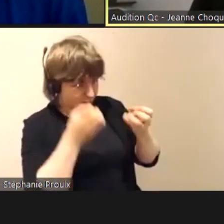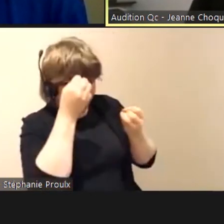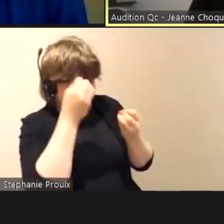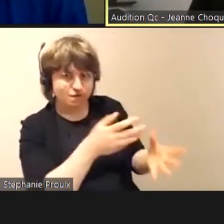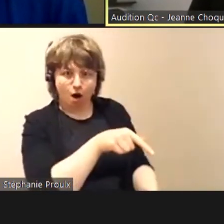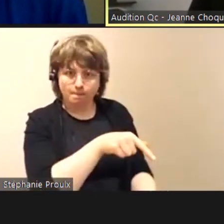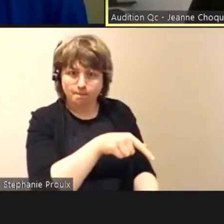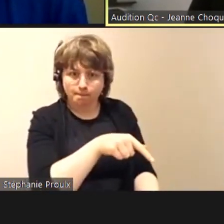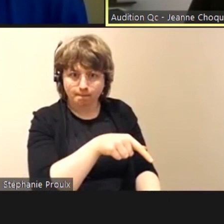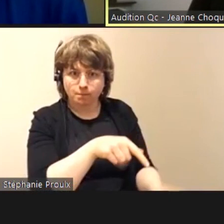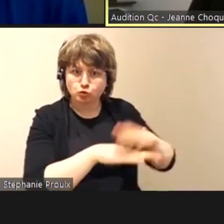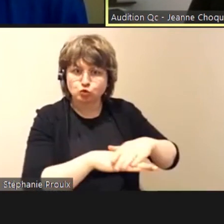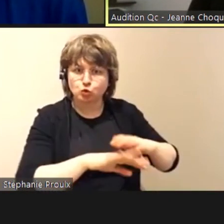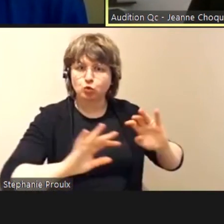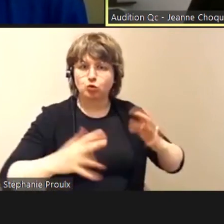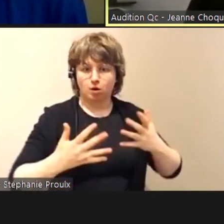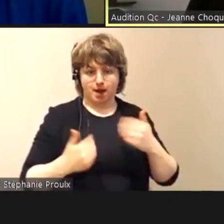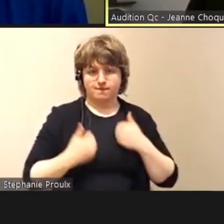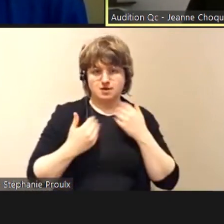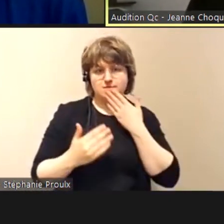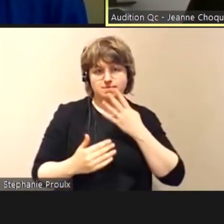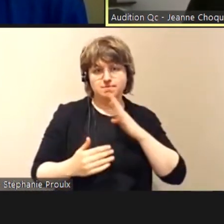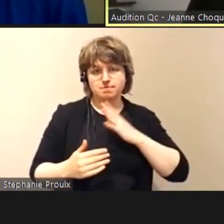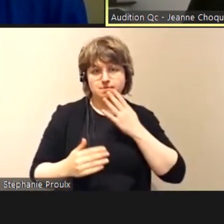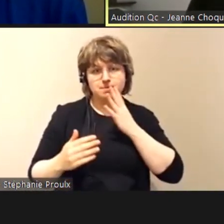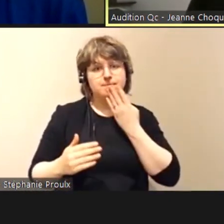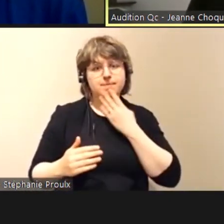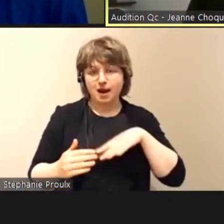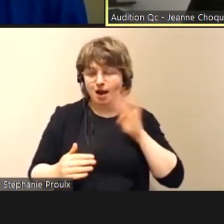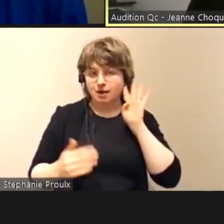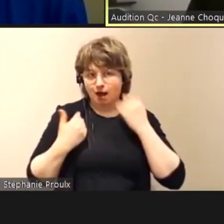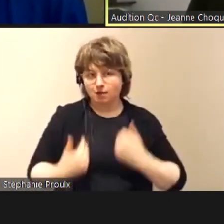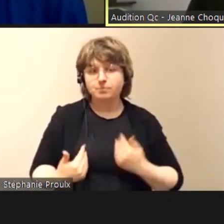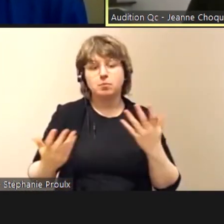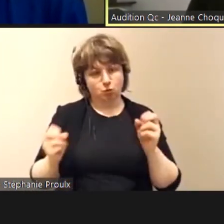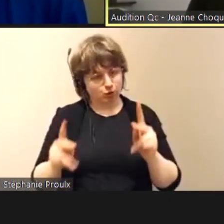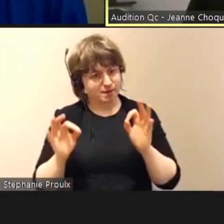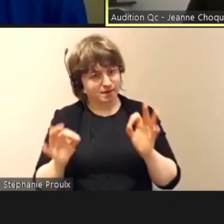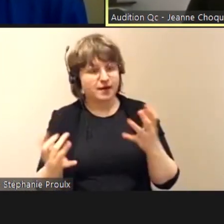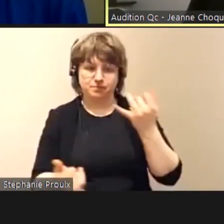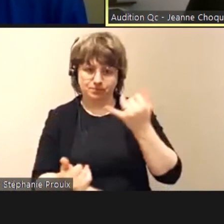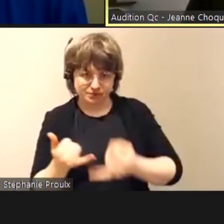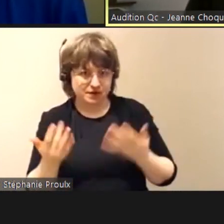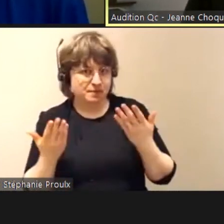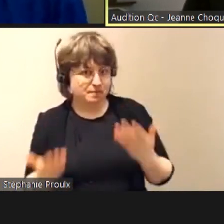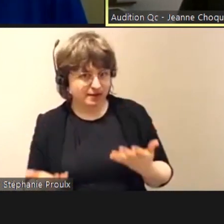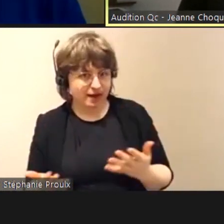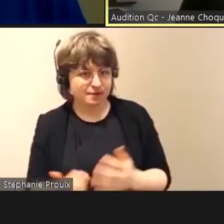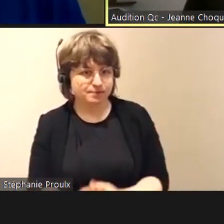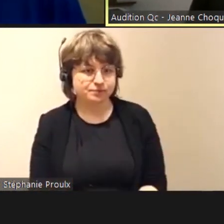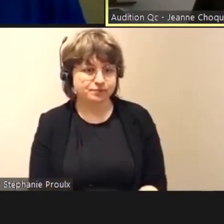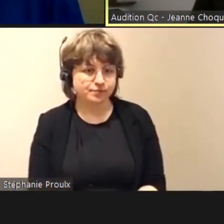ressources. Alors, voilà. Donc, écoutez, on va terminer ici. Je